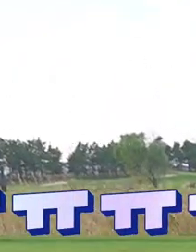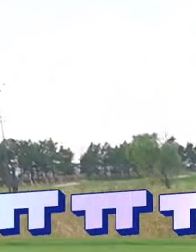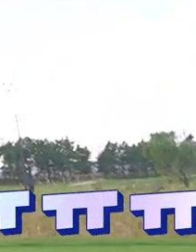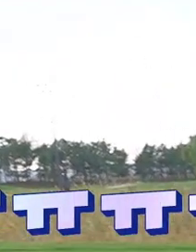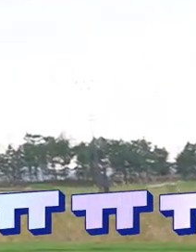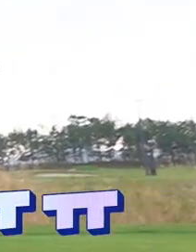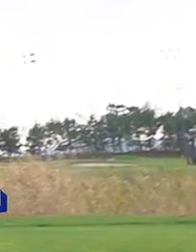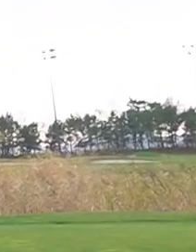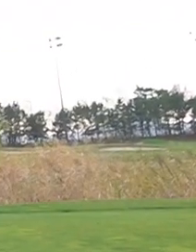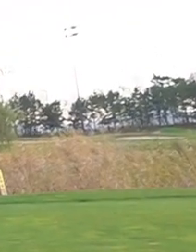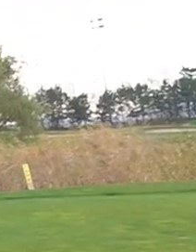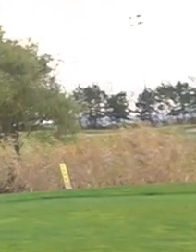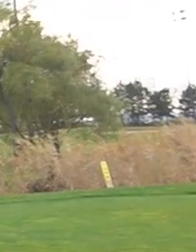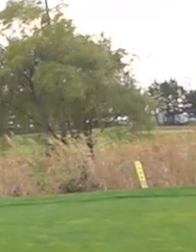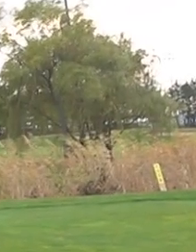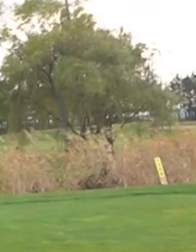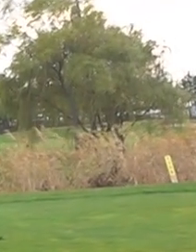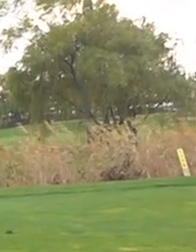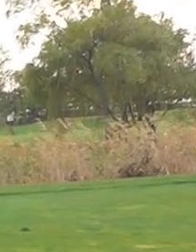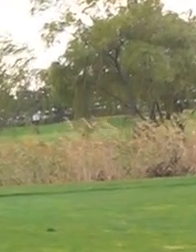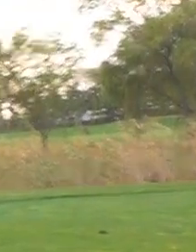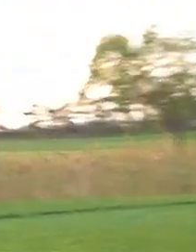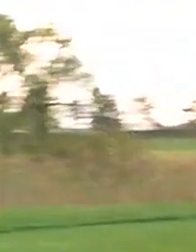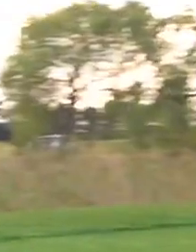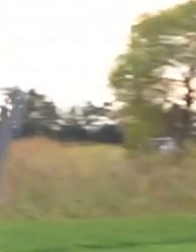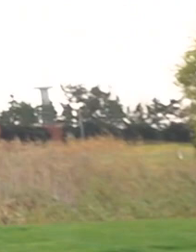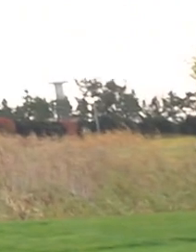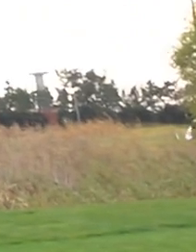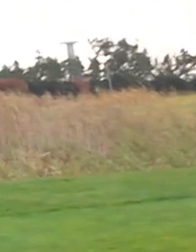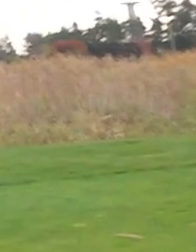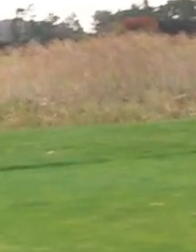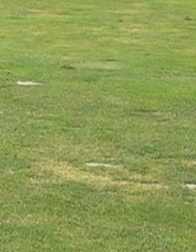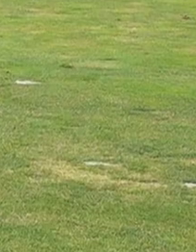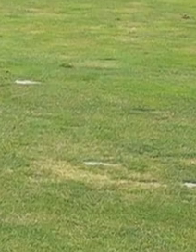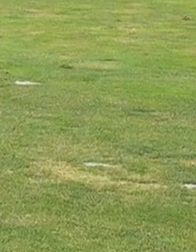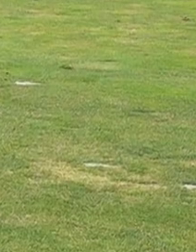해서도 빠진 것 같은데? 뒷땅? 어떻게 됐지?